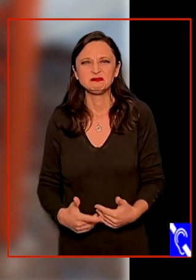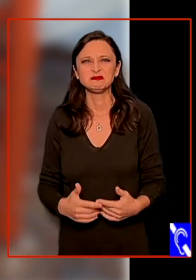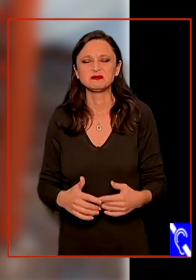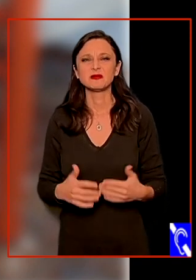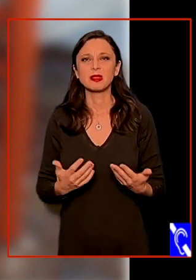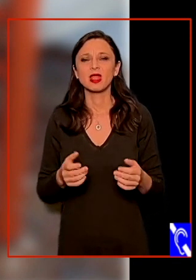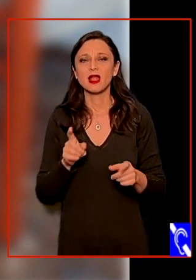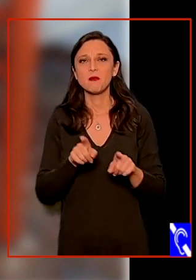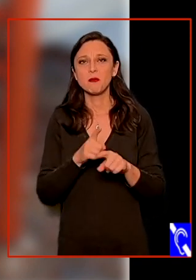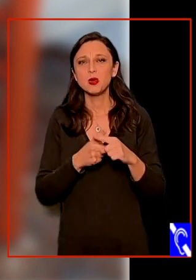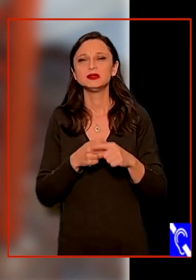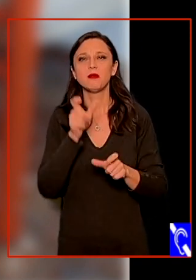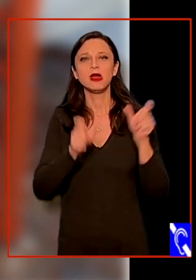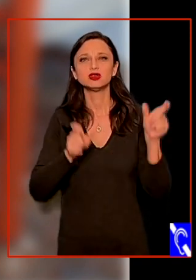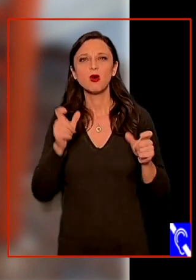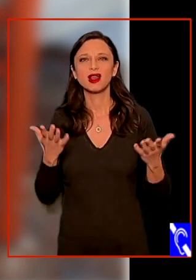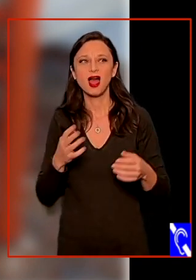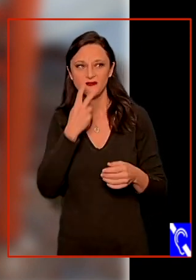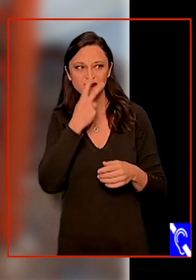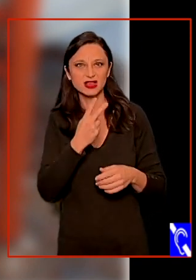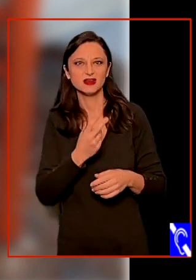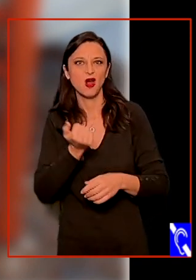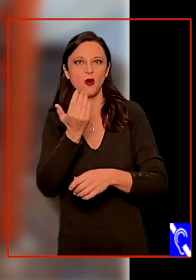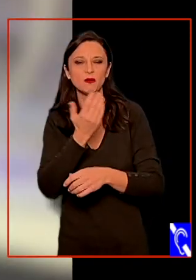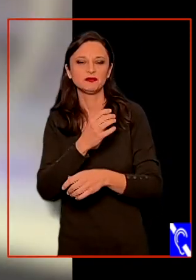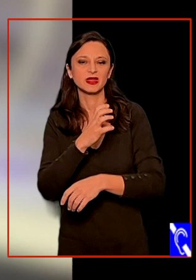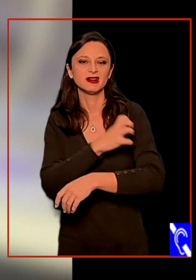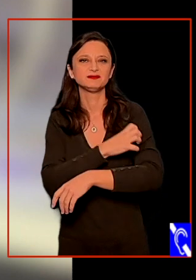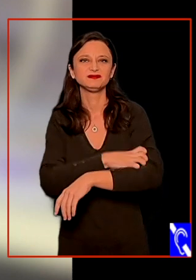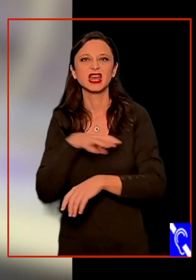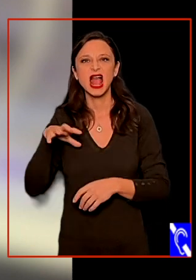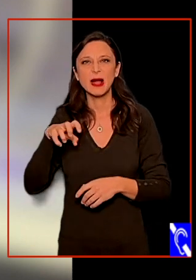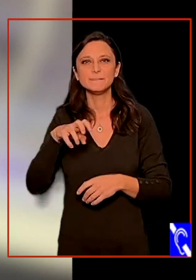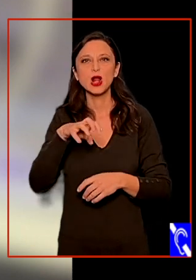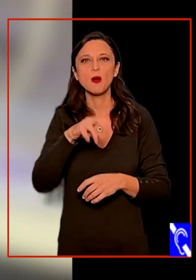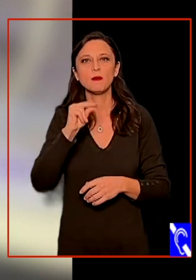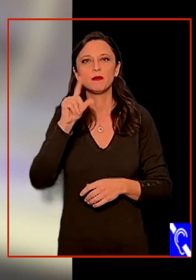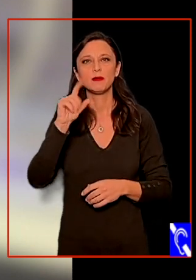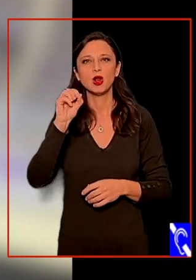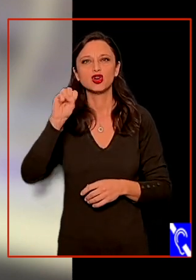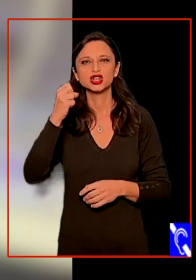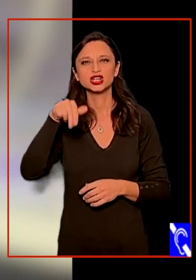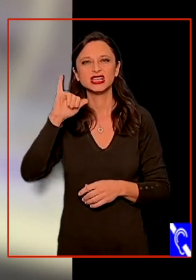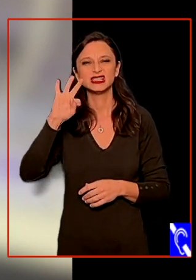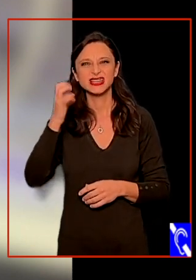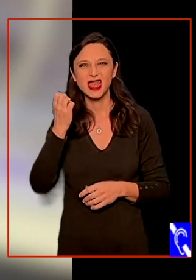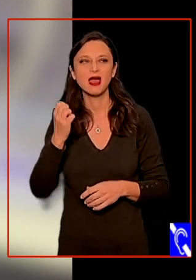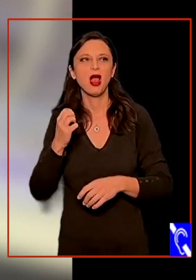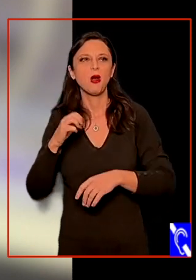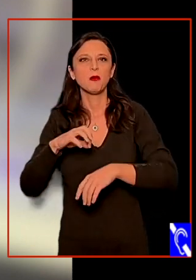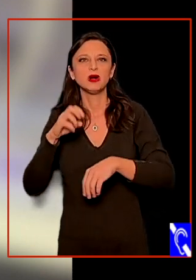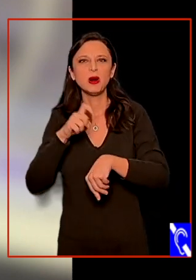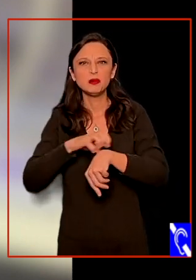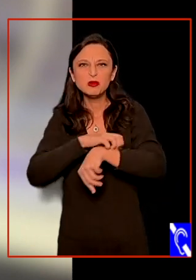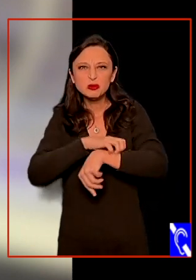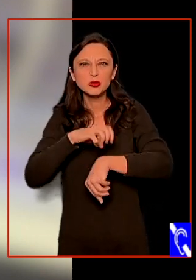în același timp aveau urme de la ciupiturile de ploșnițe și purici, și